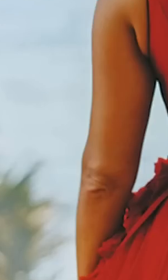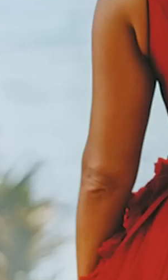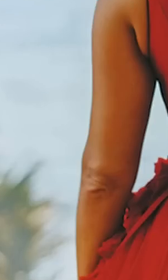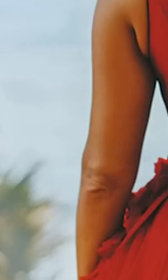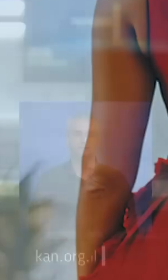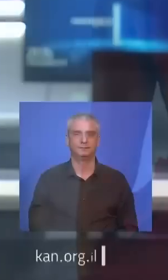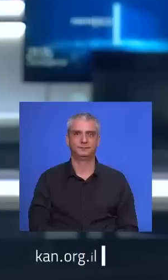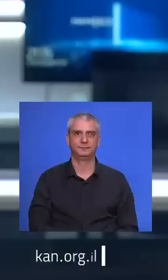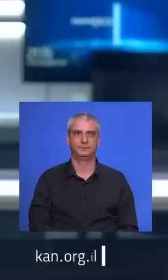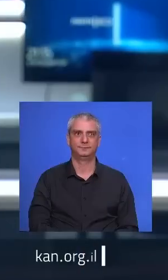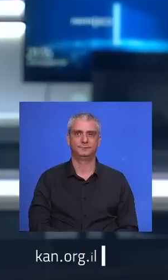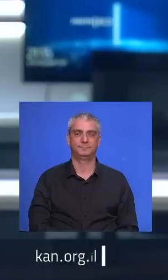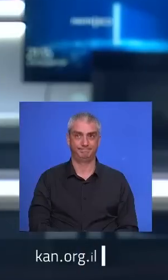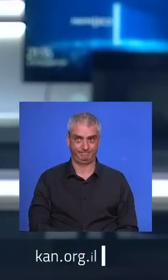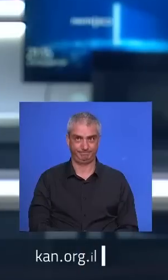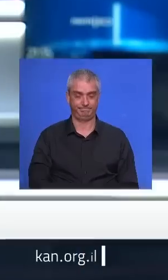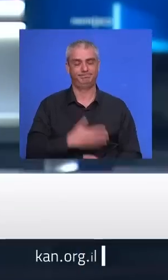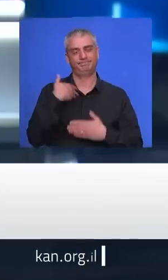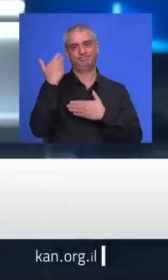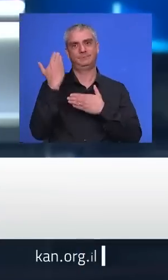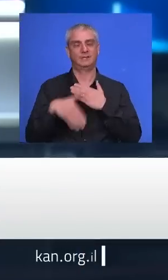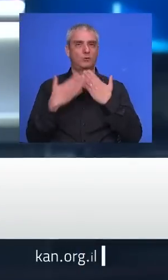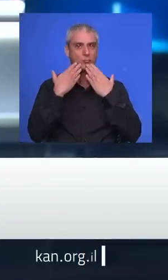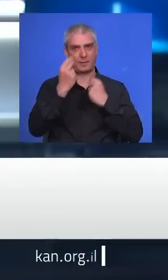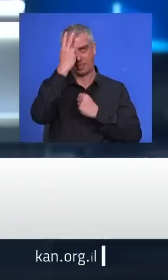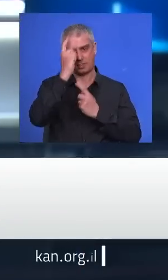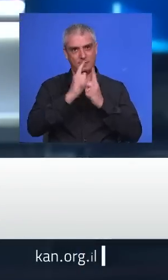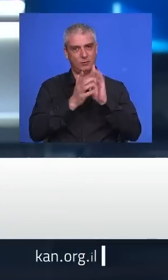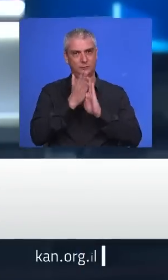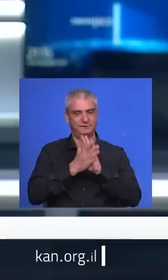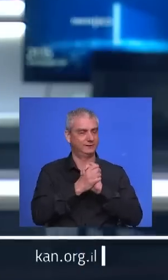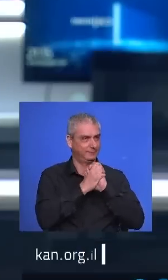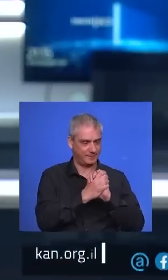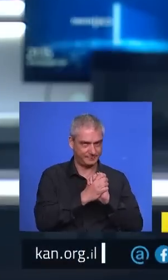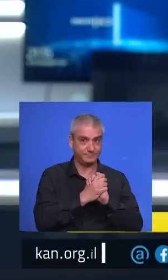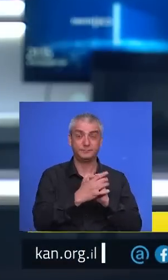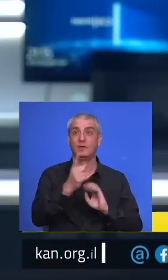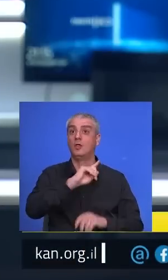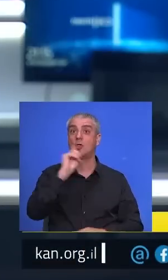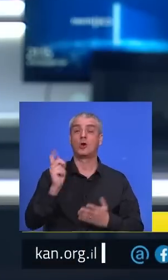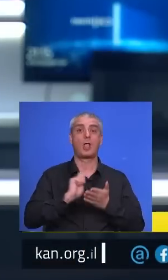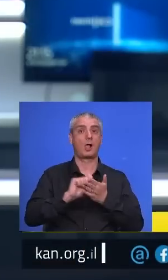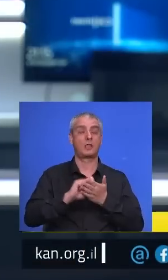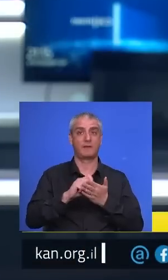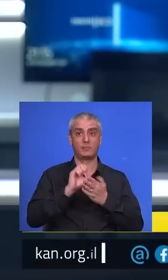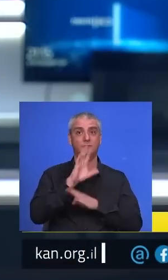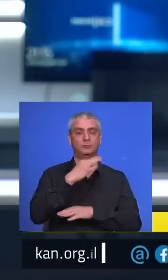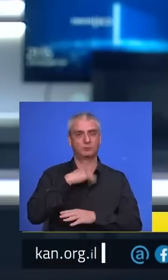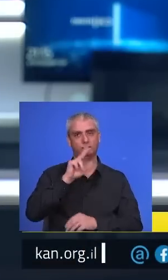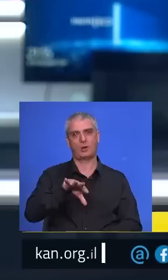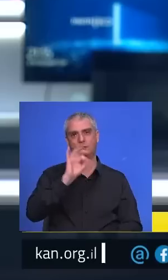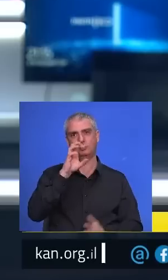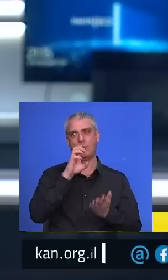בקולנוע. זהו, אנחנו סיימנו. תודה לטל בוסידן על התרגום לשפת הסימנים. את כל הכתבות והמשדרים שלנו תוכלו למצוא